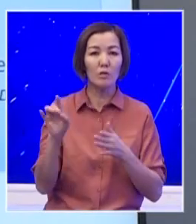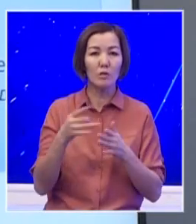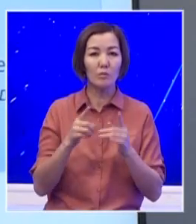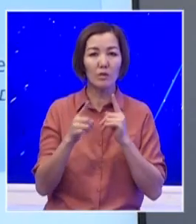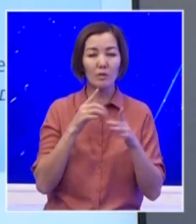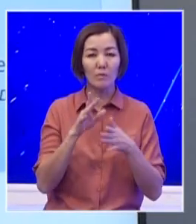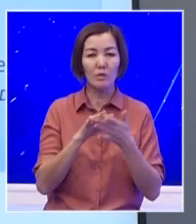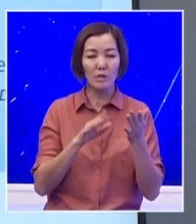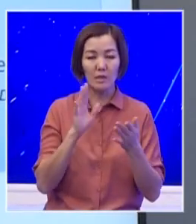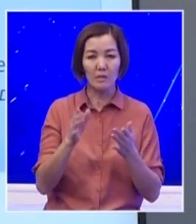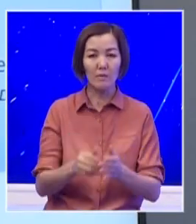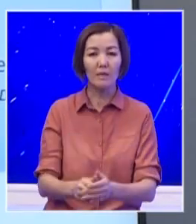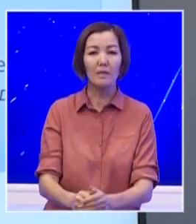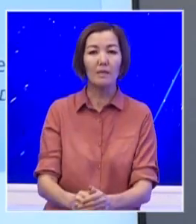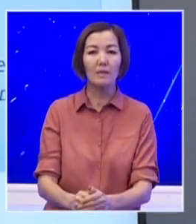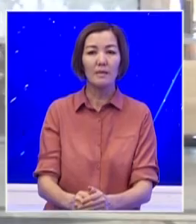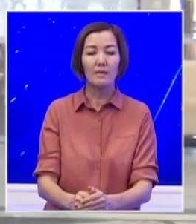республикада семинарда жалғастырмақ.